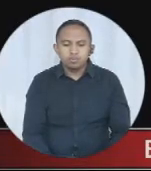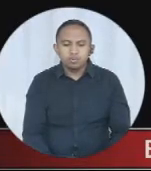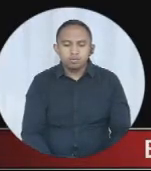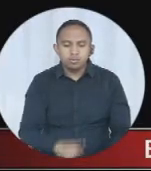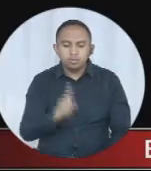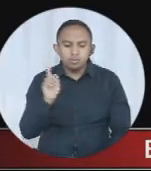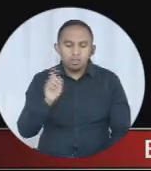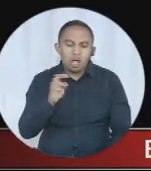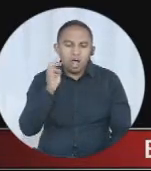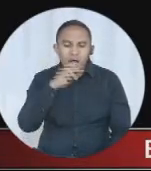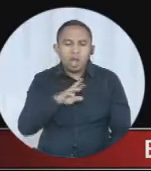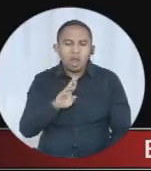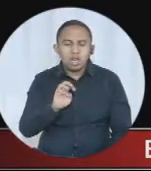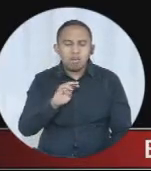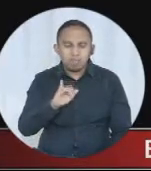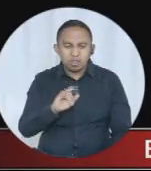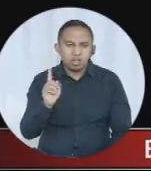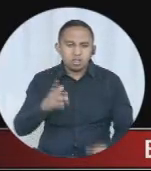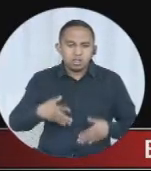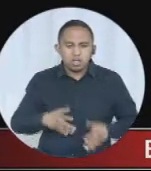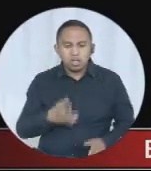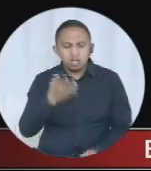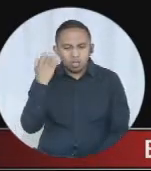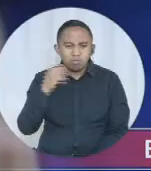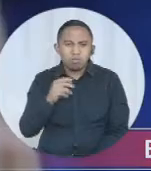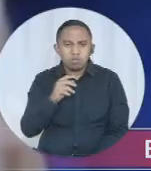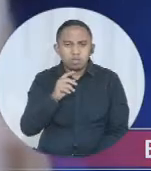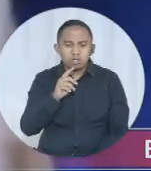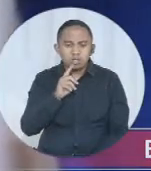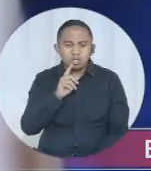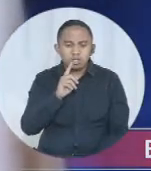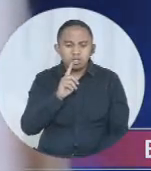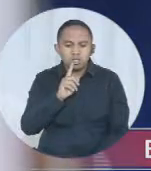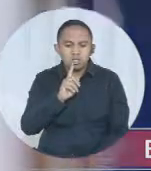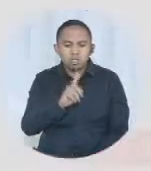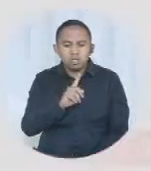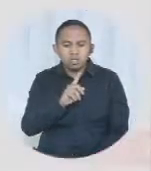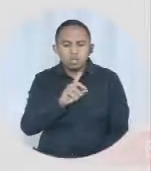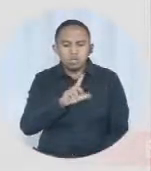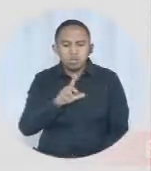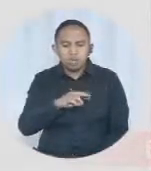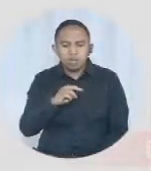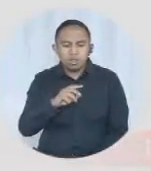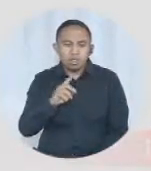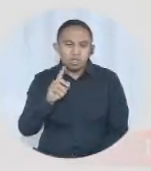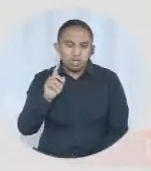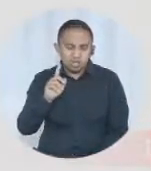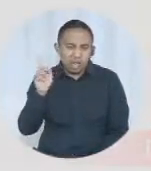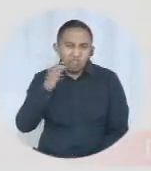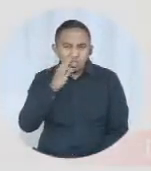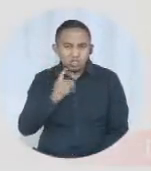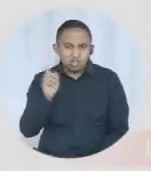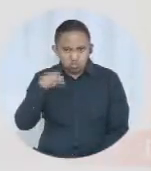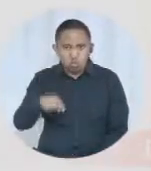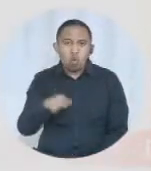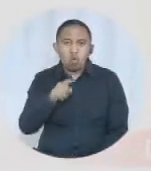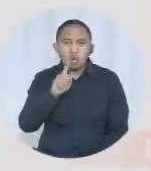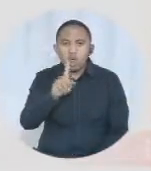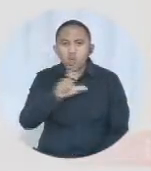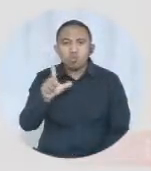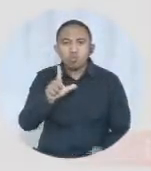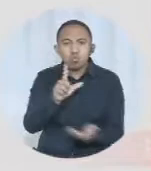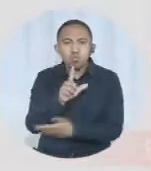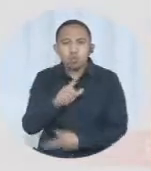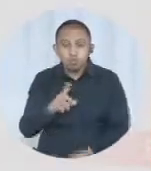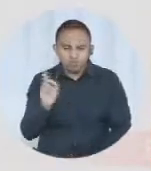Remy Vita teraka ny voalohany volana aprily raisy roa arivo tao a France, izany hoe voaraiky miroapolo taona monjy amin'izao fotoana izao, mitana ny